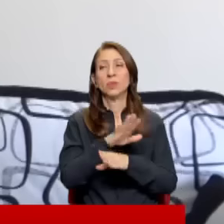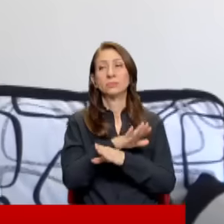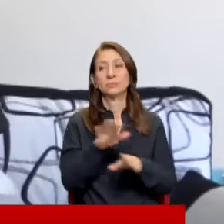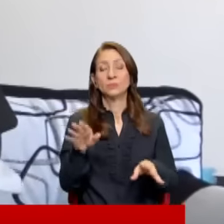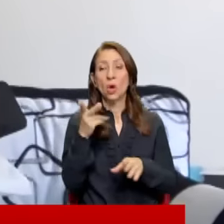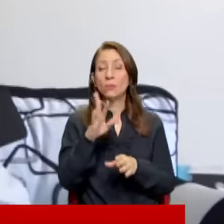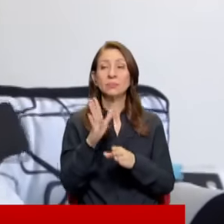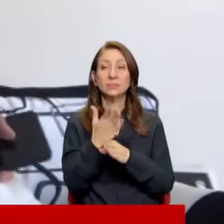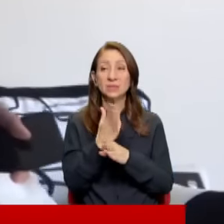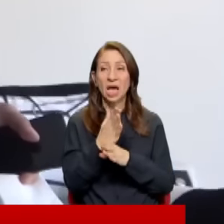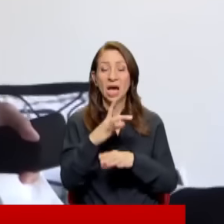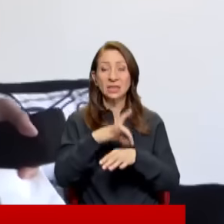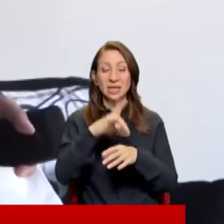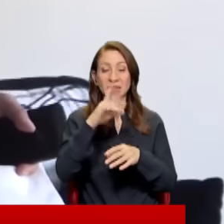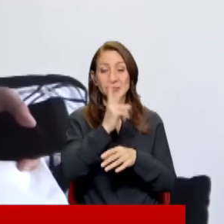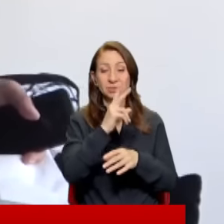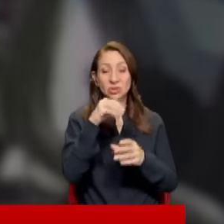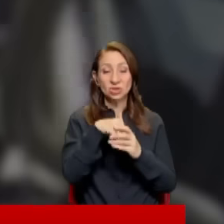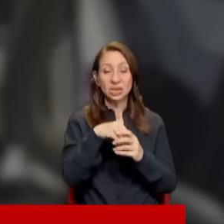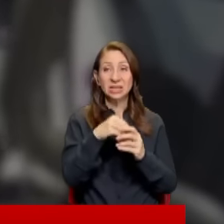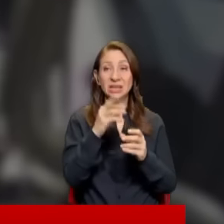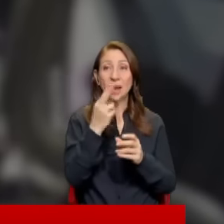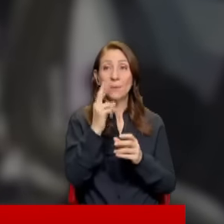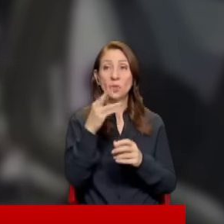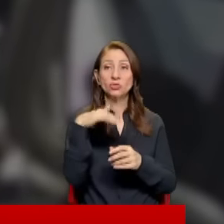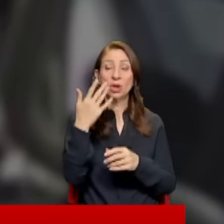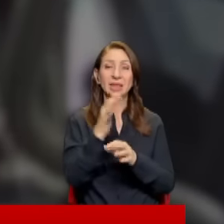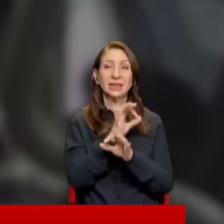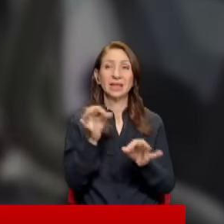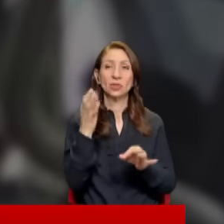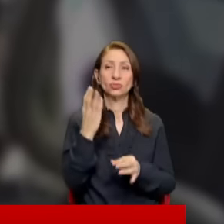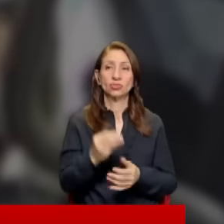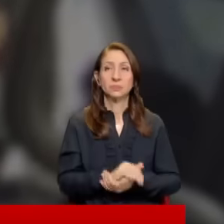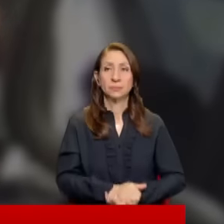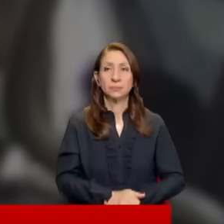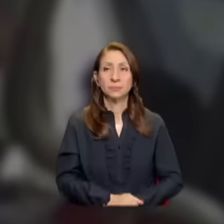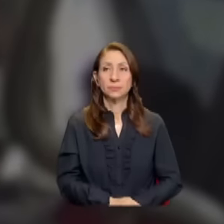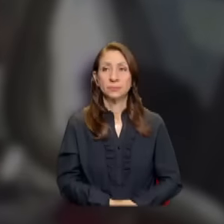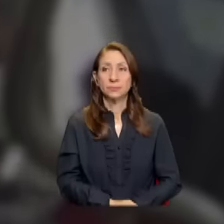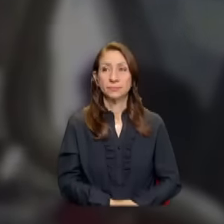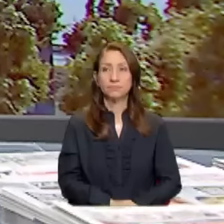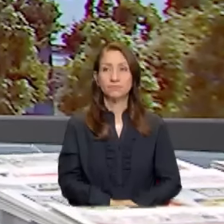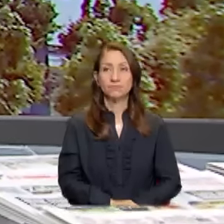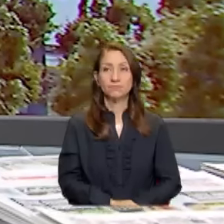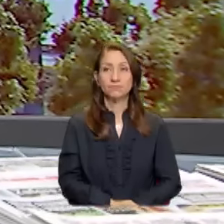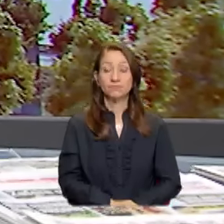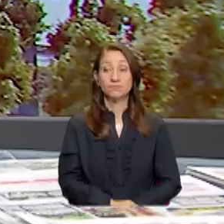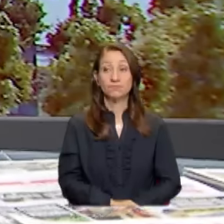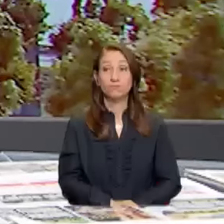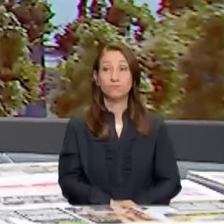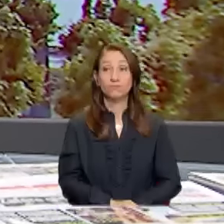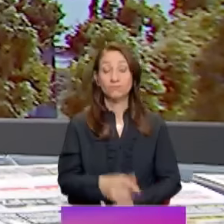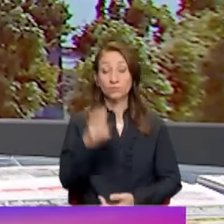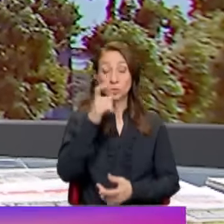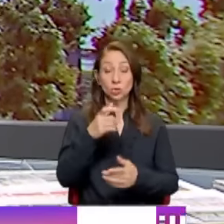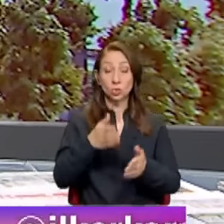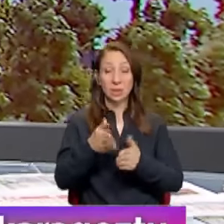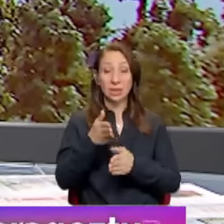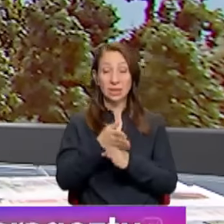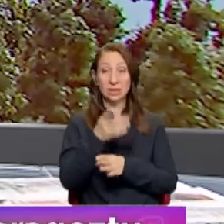yumduğu ölüm sebebi hastane tarafından çıkarılacak raporun ardından netlik kazanacak Türkiye'nin Sokaklardaki